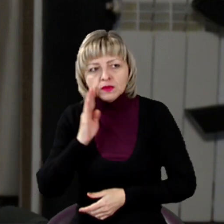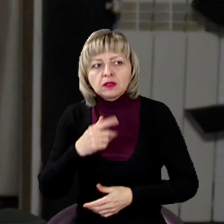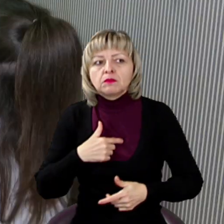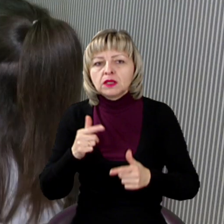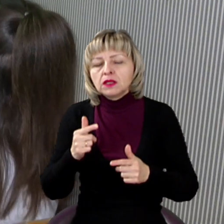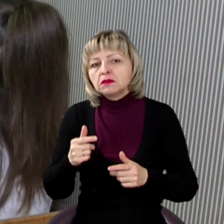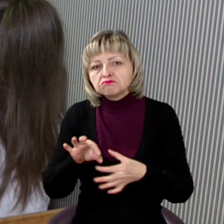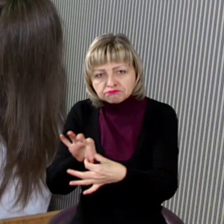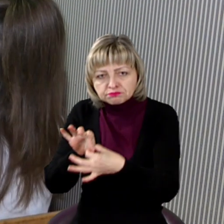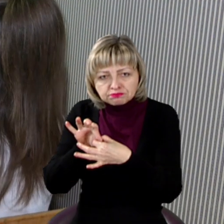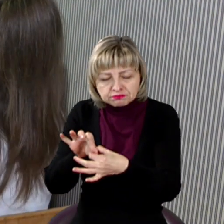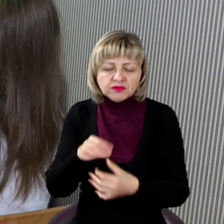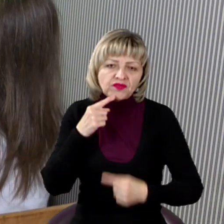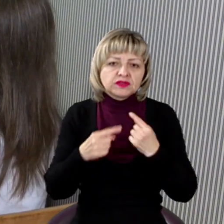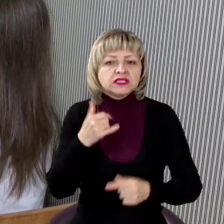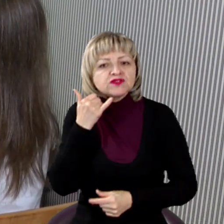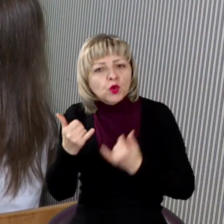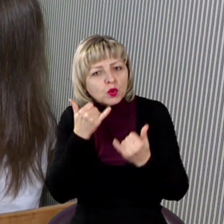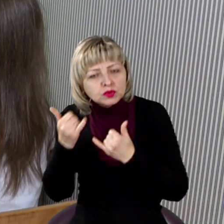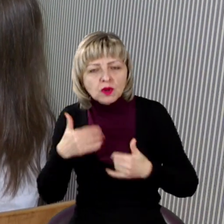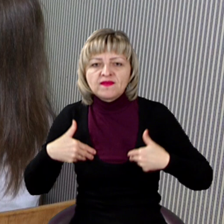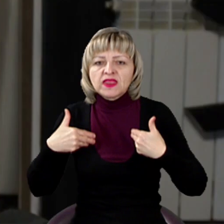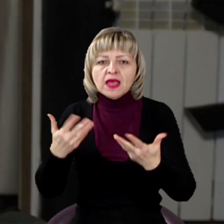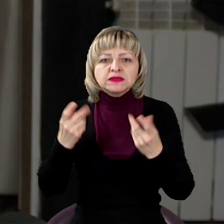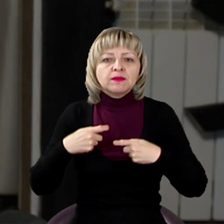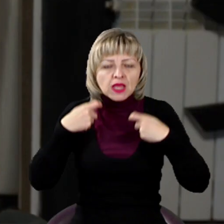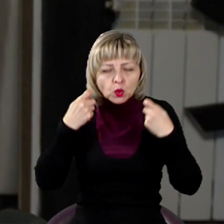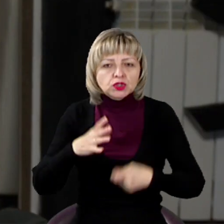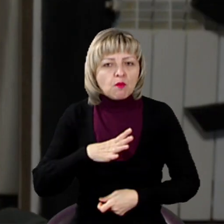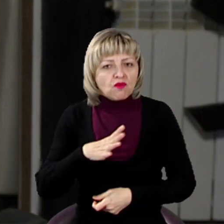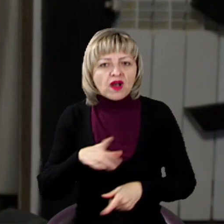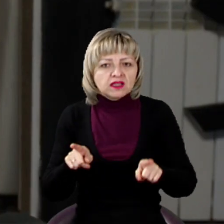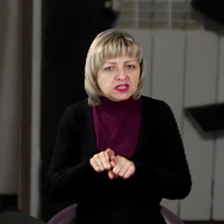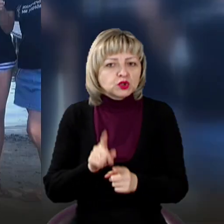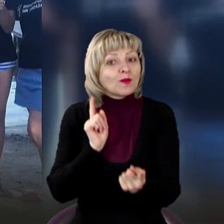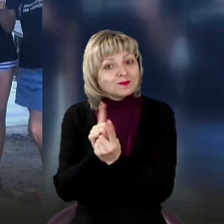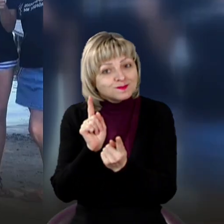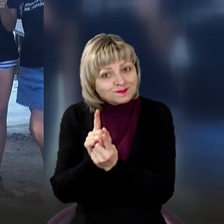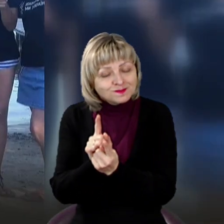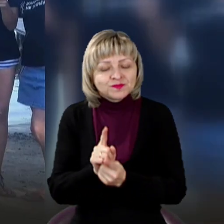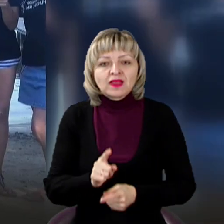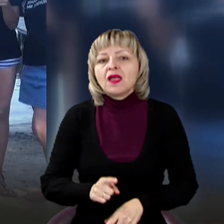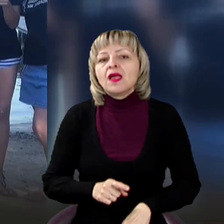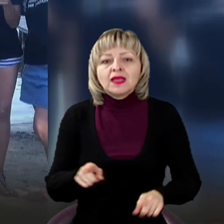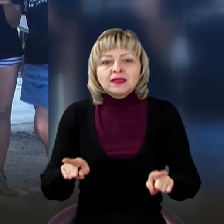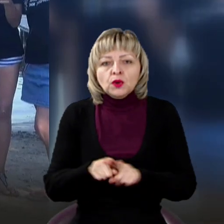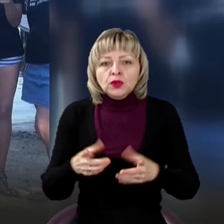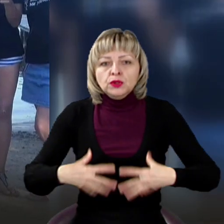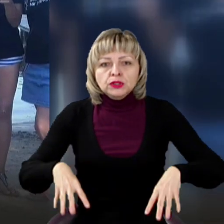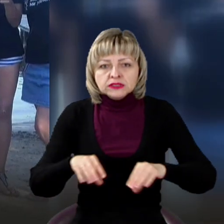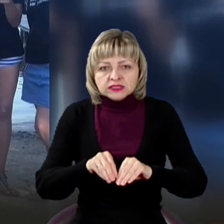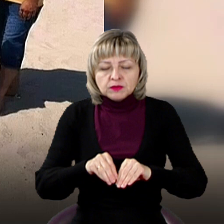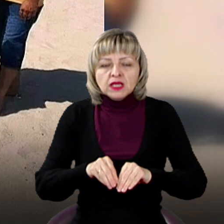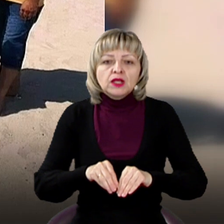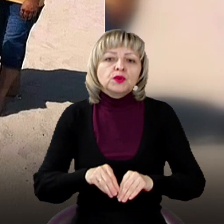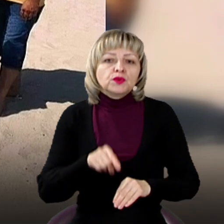підтримуємо з ними і дзвонимо до них, вітаємо з ним з днем народження. Бувають такі, що ми можемо і бачитися. Патронатною сім'єю Степанюки стали